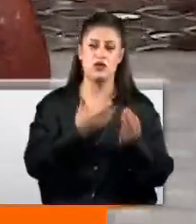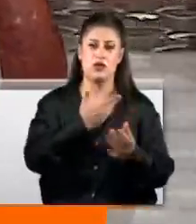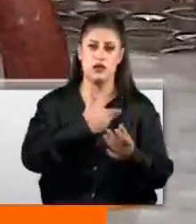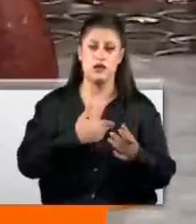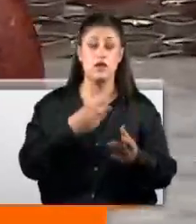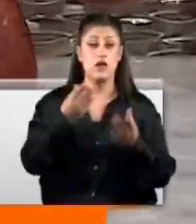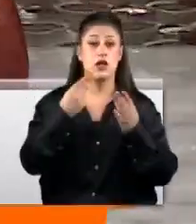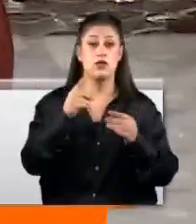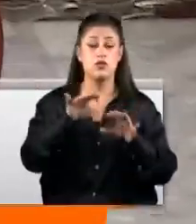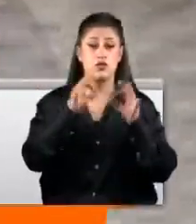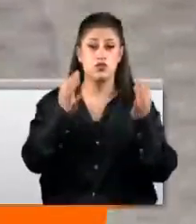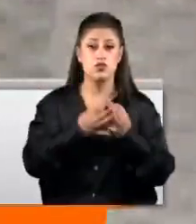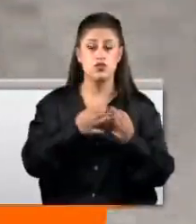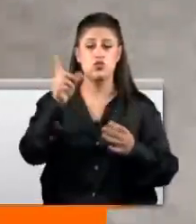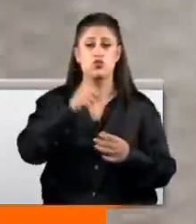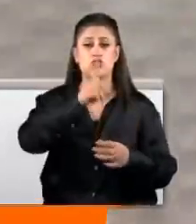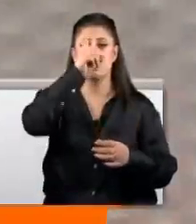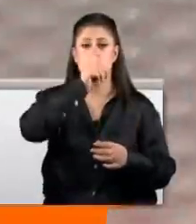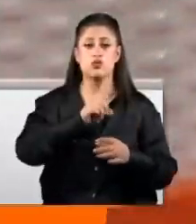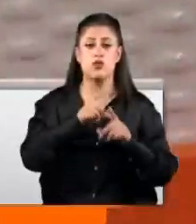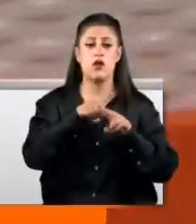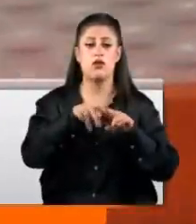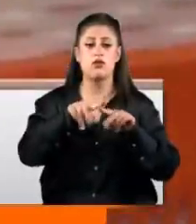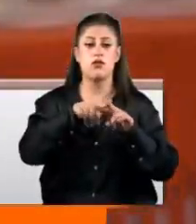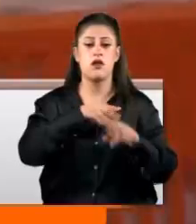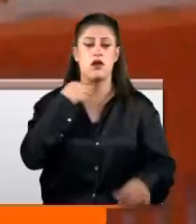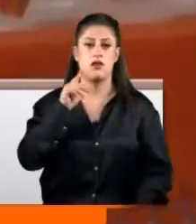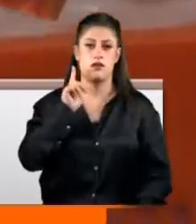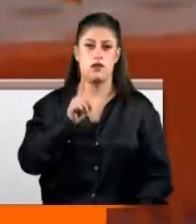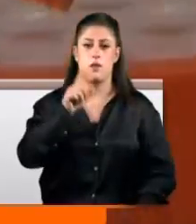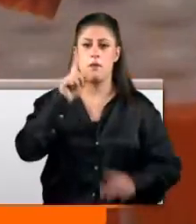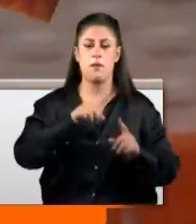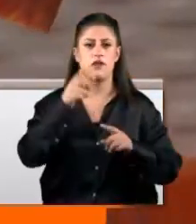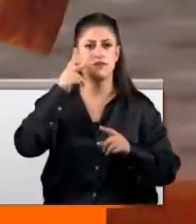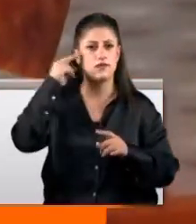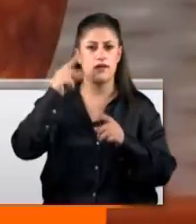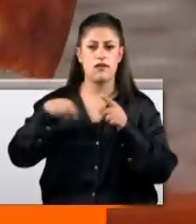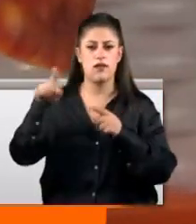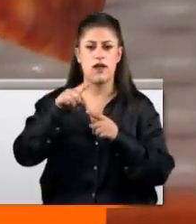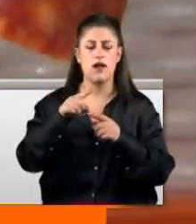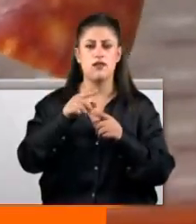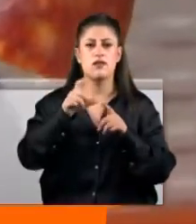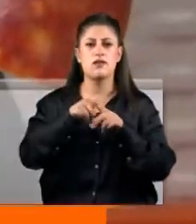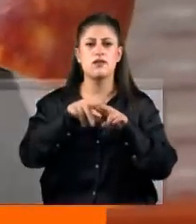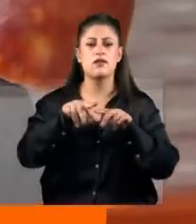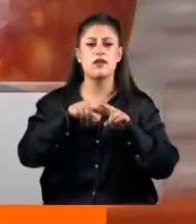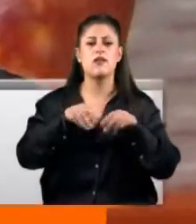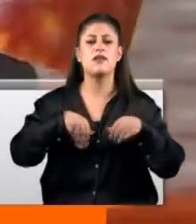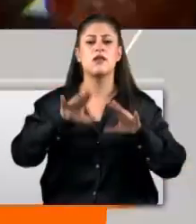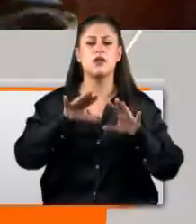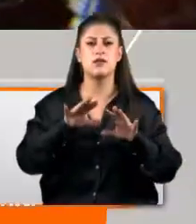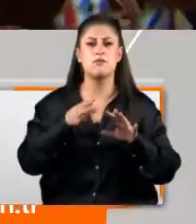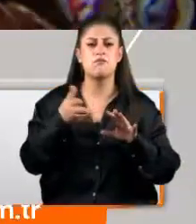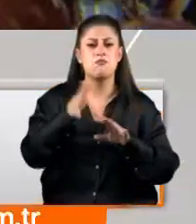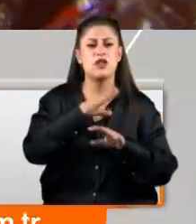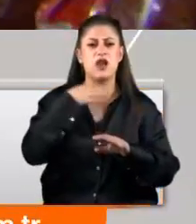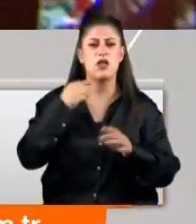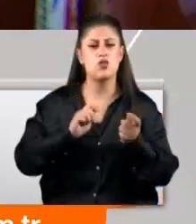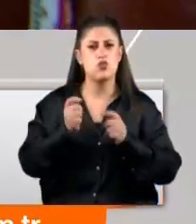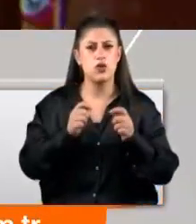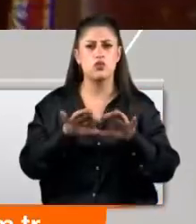dana etinden olmalı ama bazı sahtekarlar dana et yerine farklı bir et kullanıyor ve sucuğa hile karıştırıyor. Baş